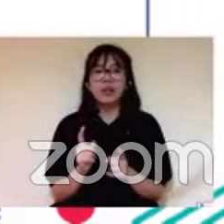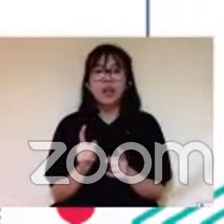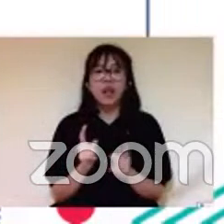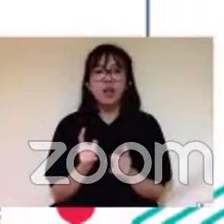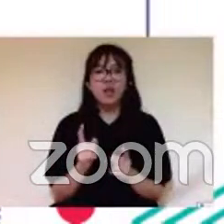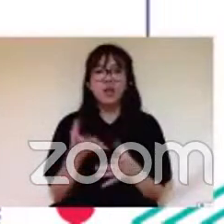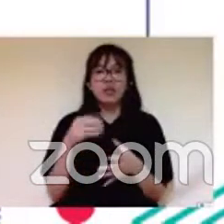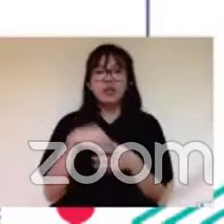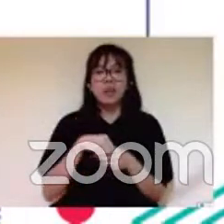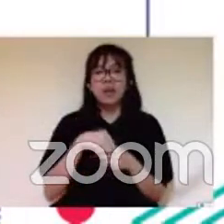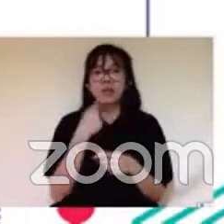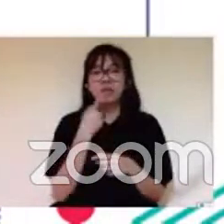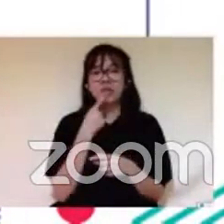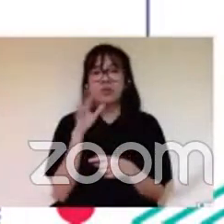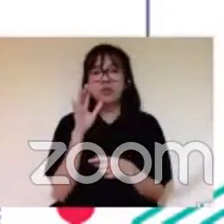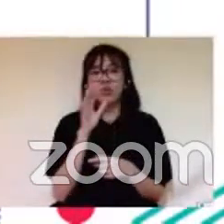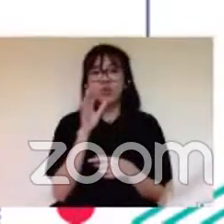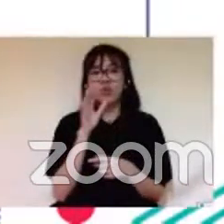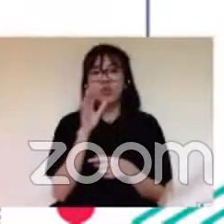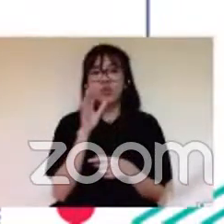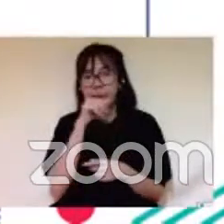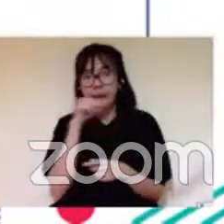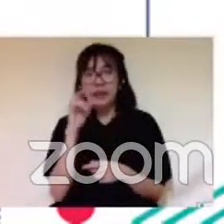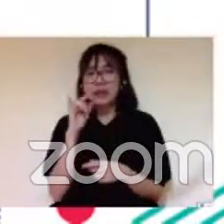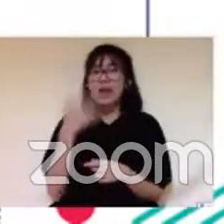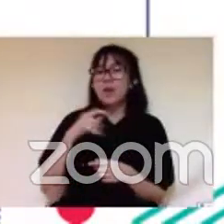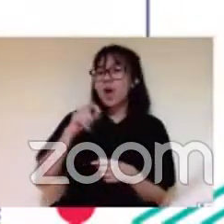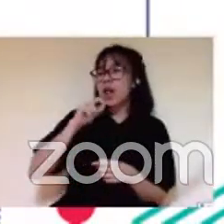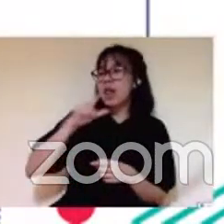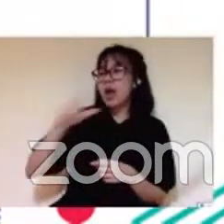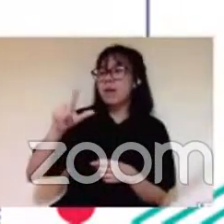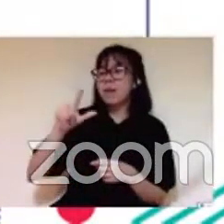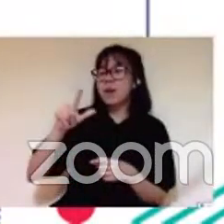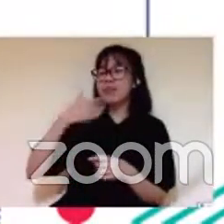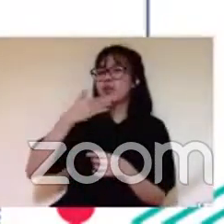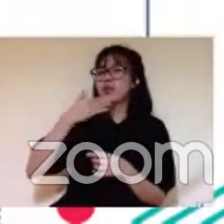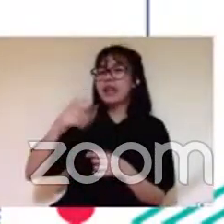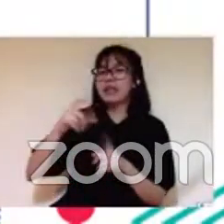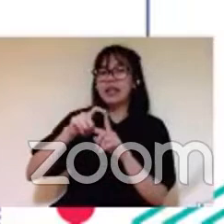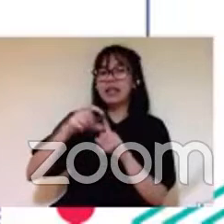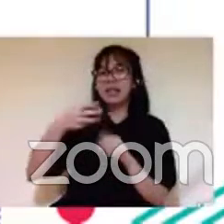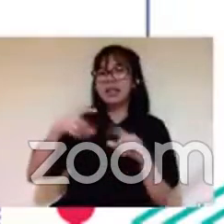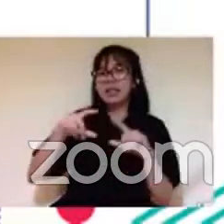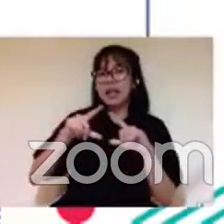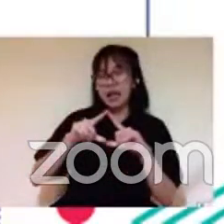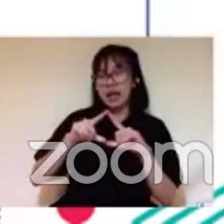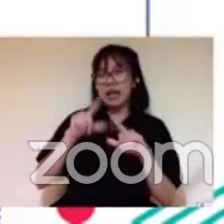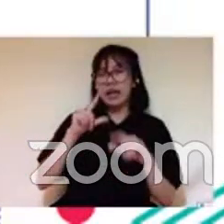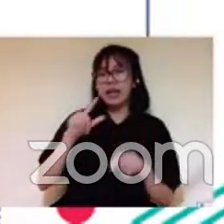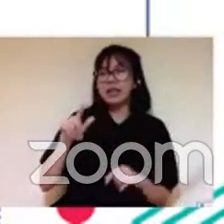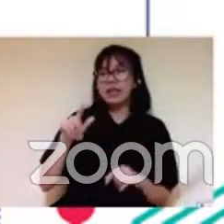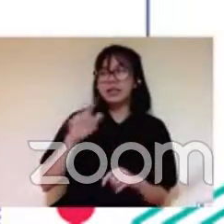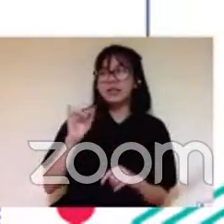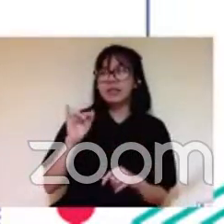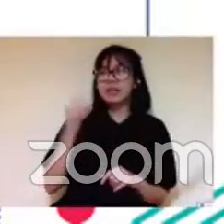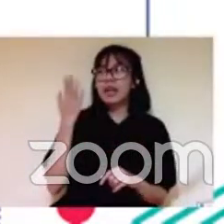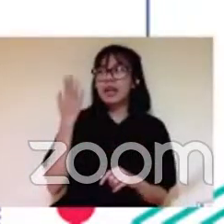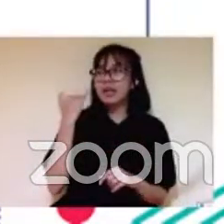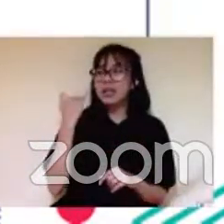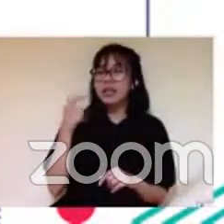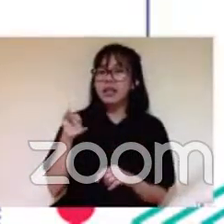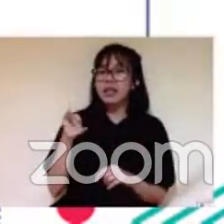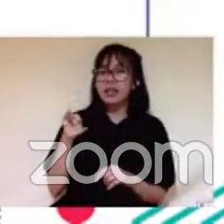mau lempar ke Mbak Dea nih sebagai pakar hukum. Kalau sudah merah betul tadi seperti yang disampaikan oleh Mbak Mutia bahwa bahkan sudah